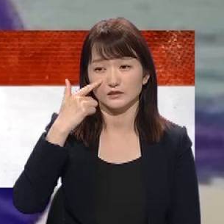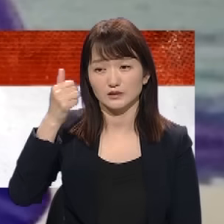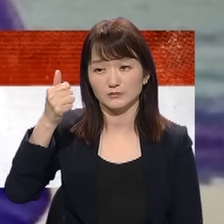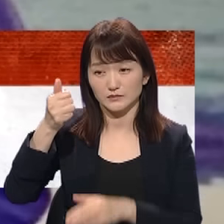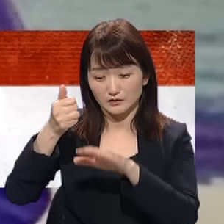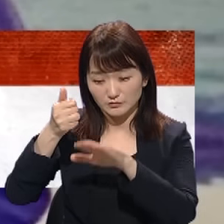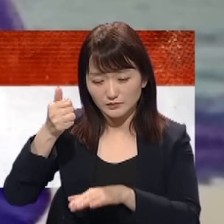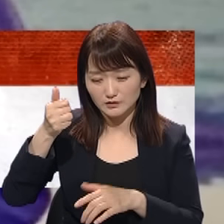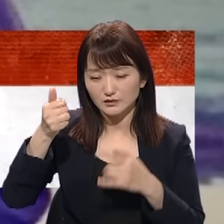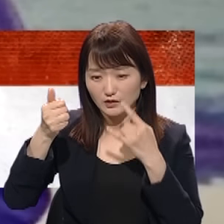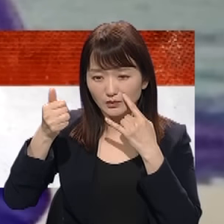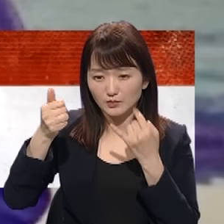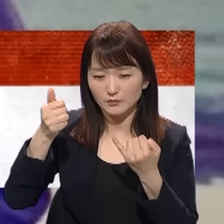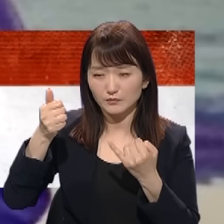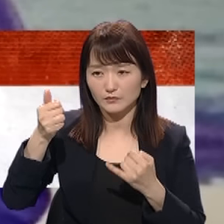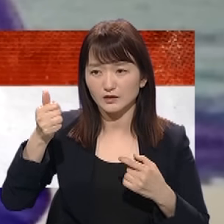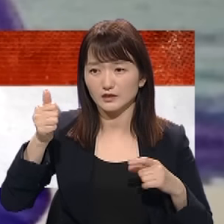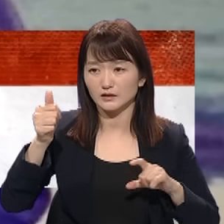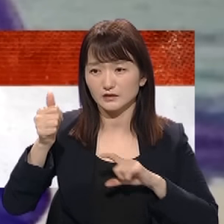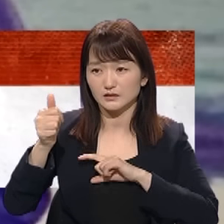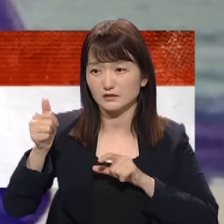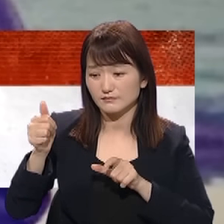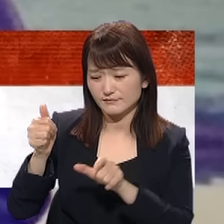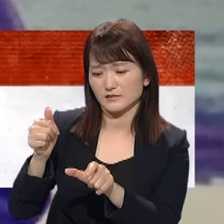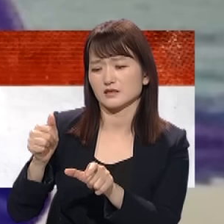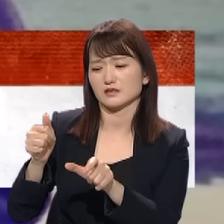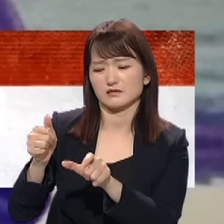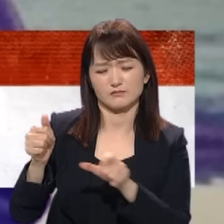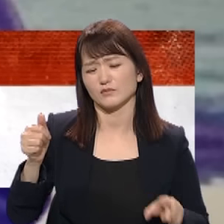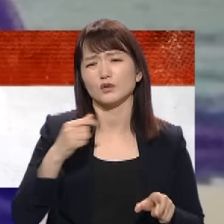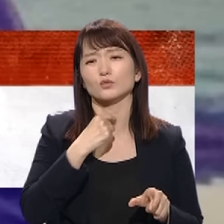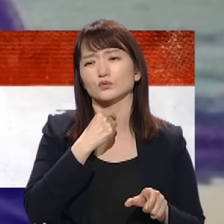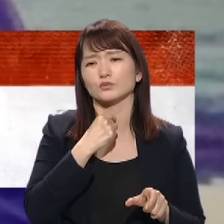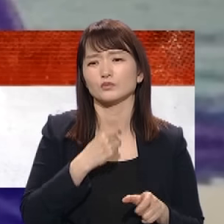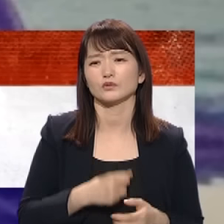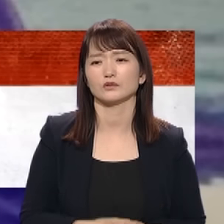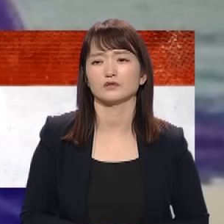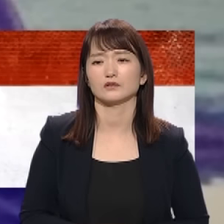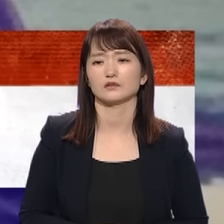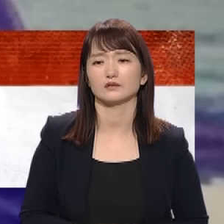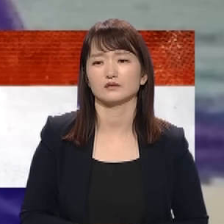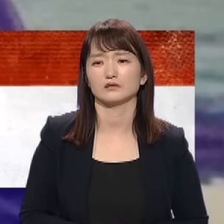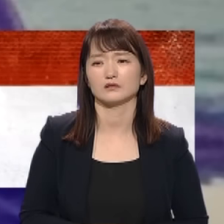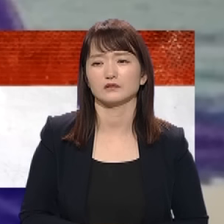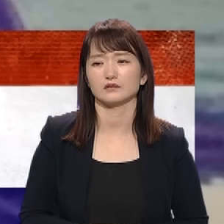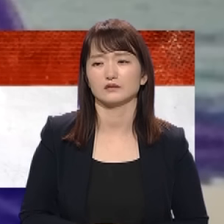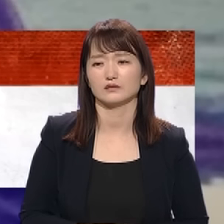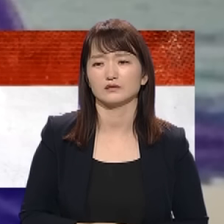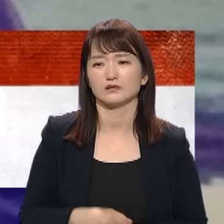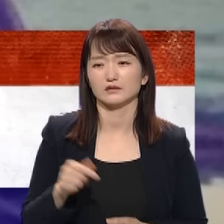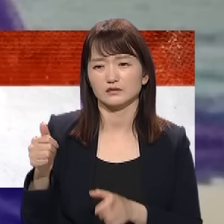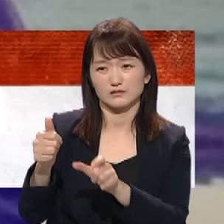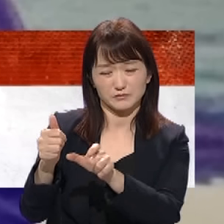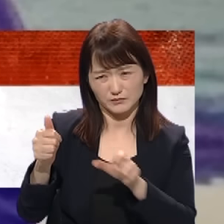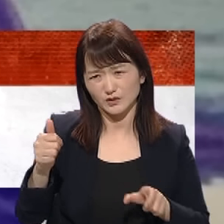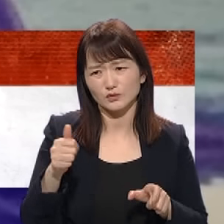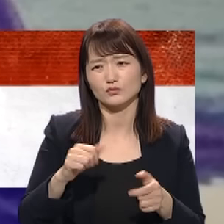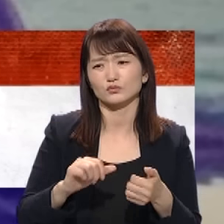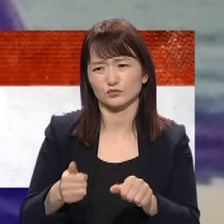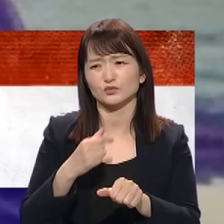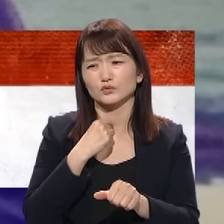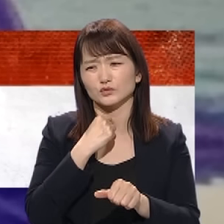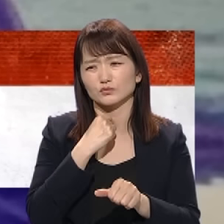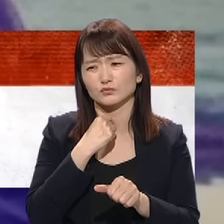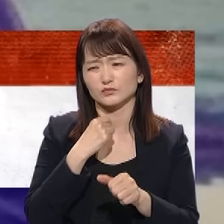엄마 이름이 올라가 있는 거 자기는 정말 그걸 빼고 싶대요. 그러고 죽어야지 그냥은 못 죽겠다 이거죠. 그래서 남남이 되고